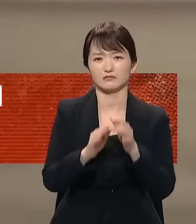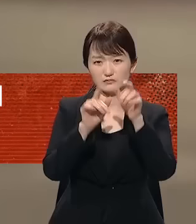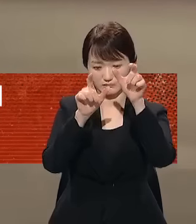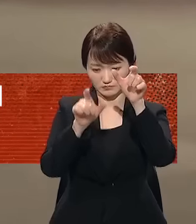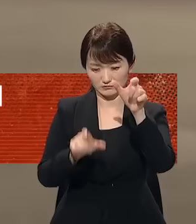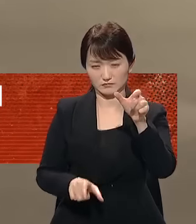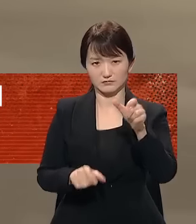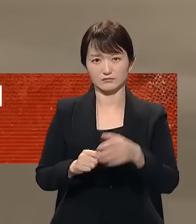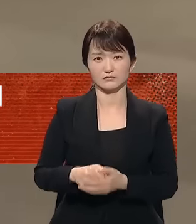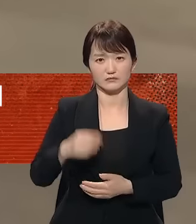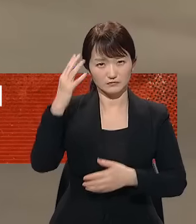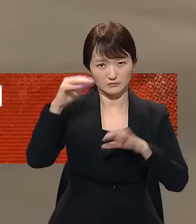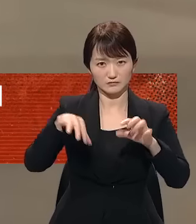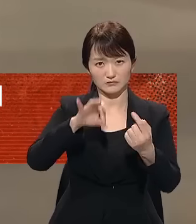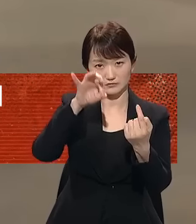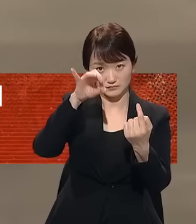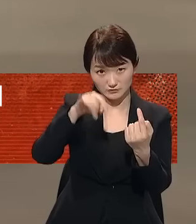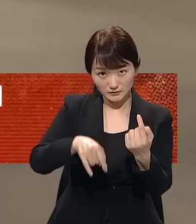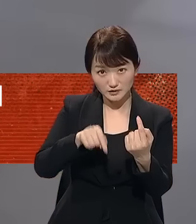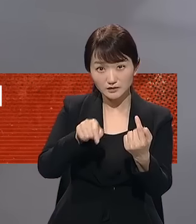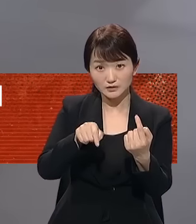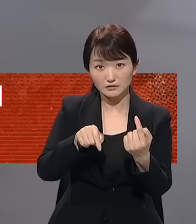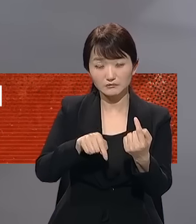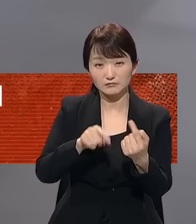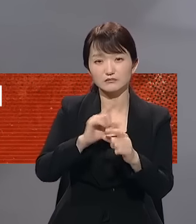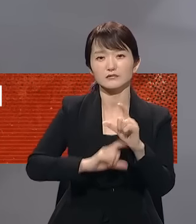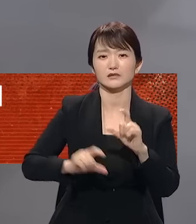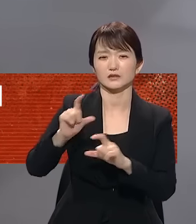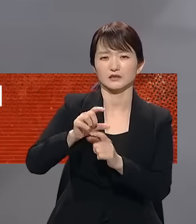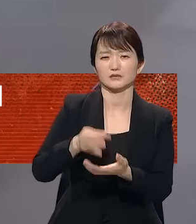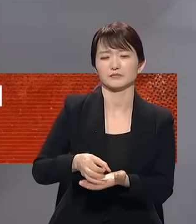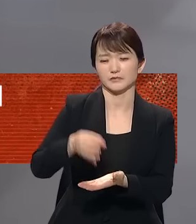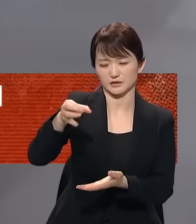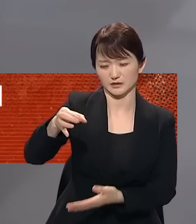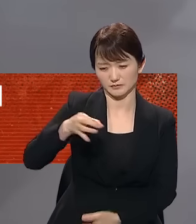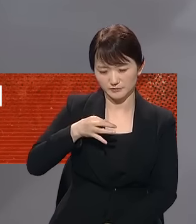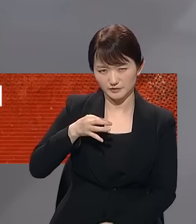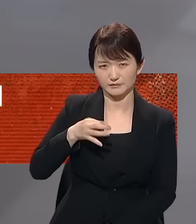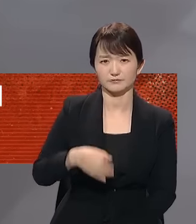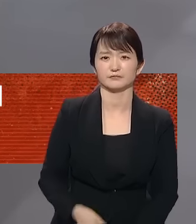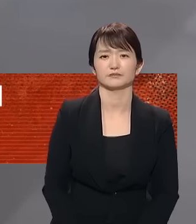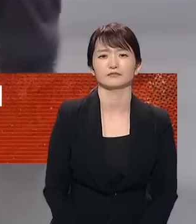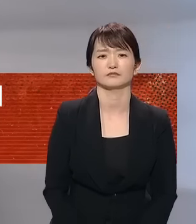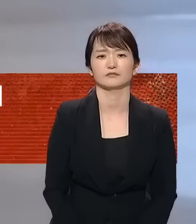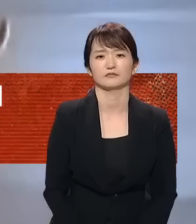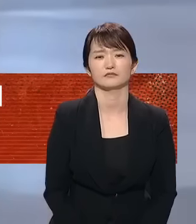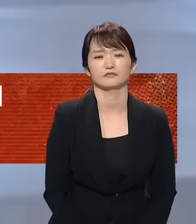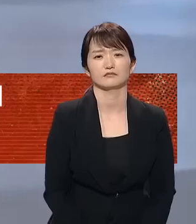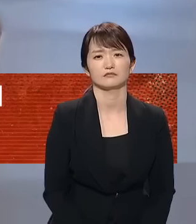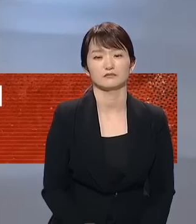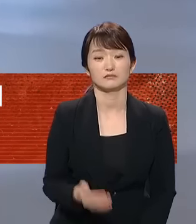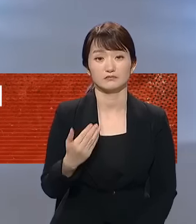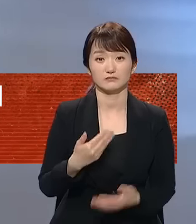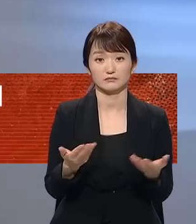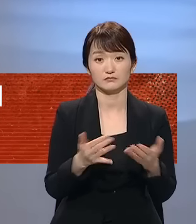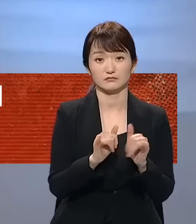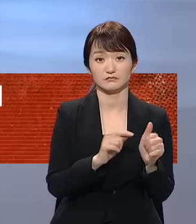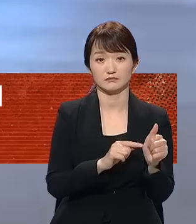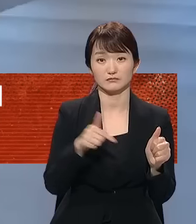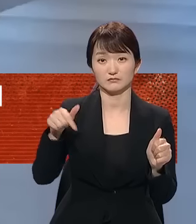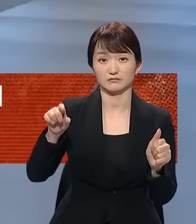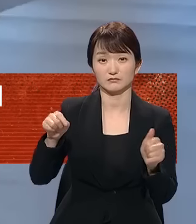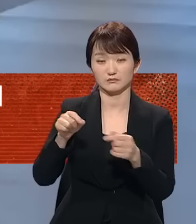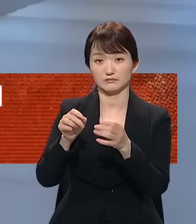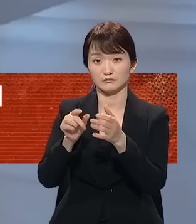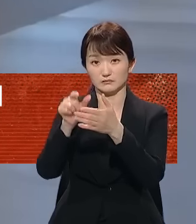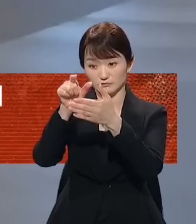우리나라 1인데 합리적이라는 댓글이 있더라. 그래서 그냥 더 비싸게 받기로 했다라고 이야기했다고 합니다. 전 직원은 강영욱 씨 기사에